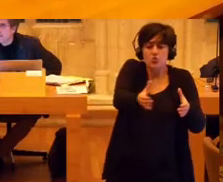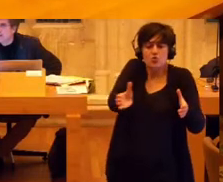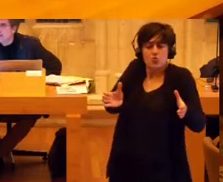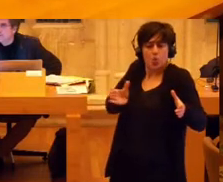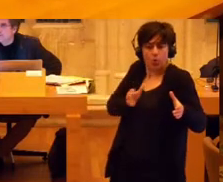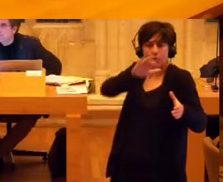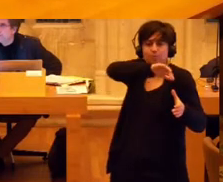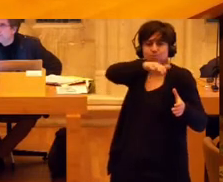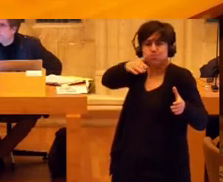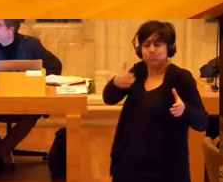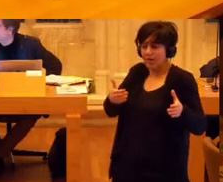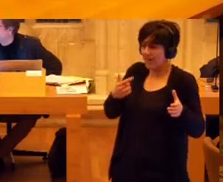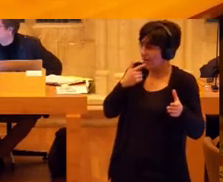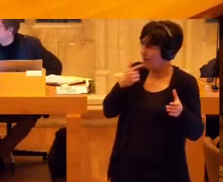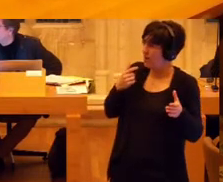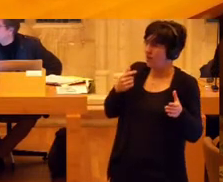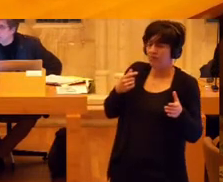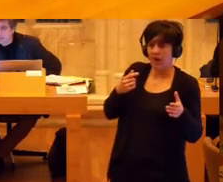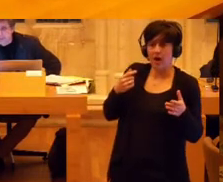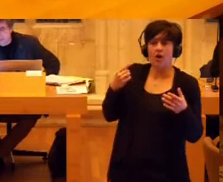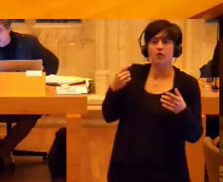jazz.